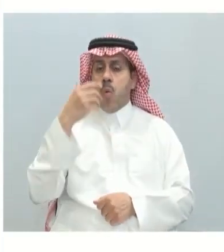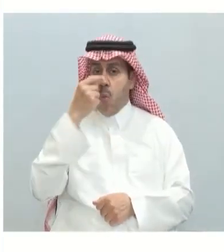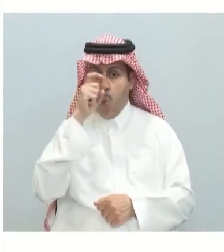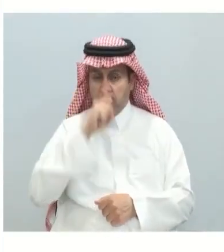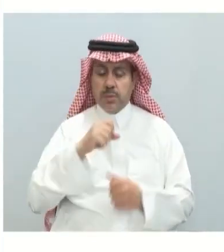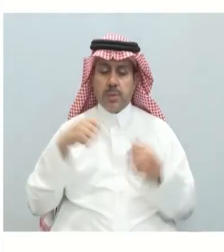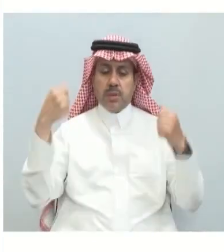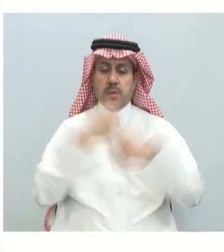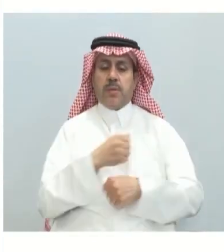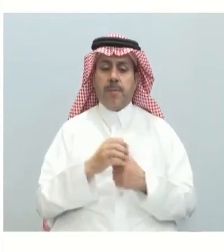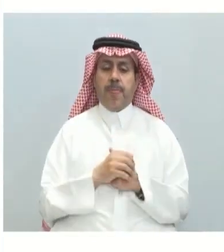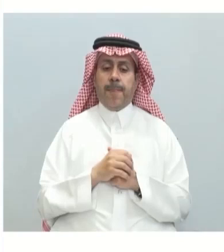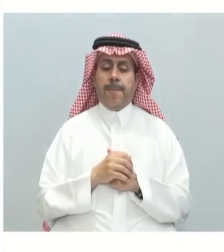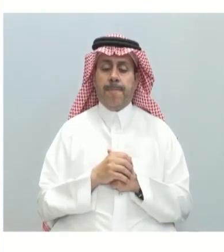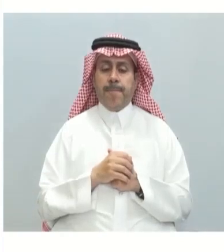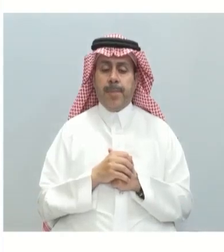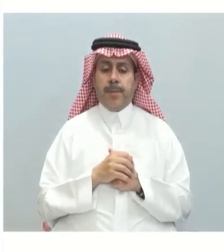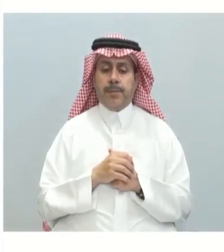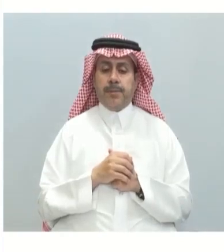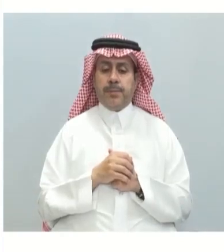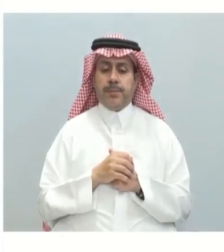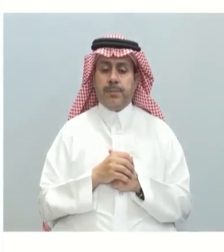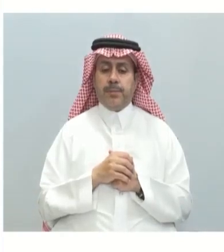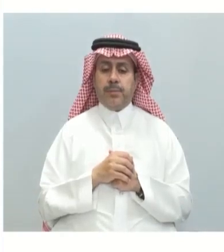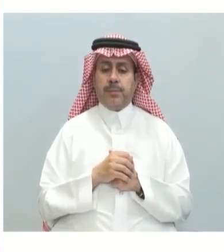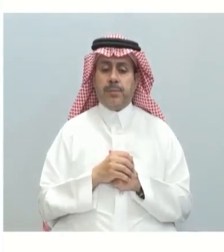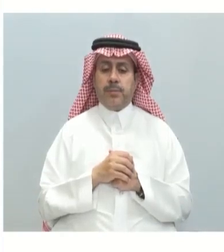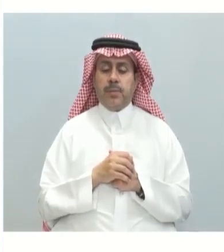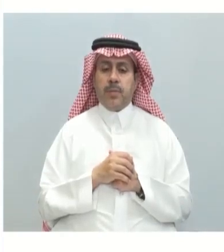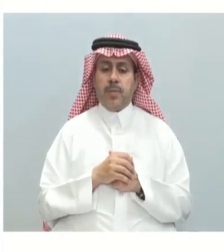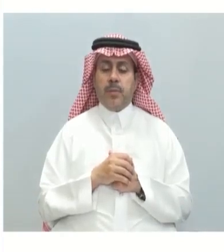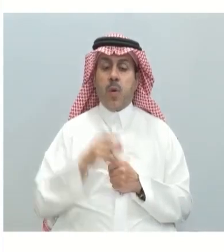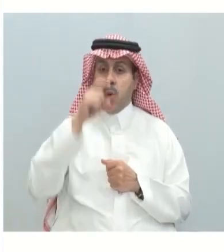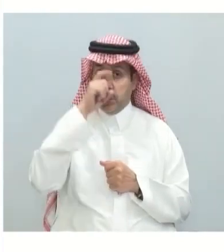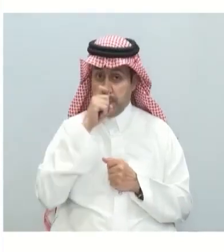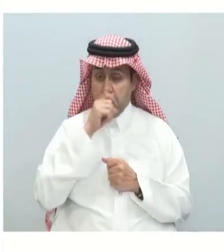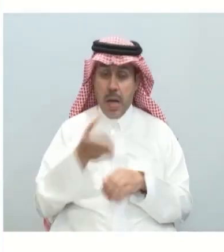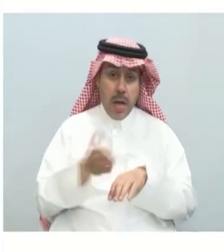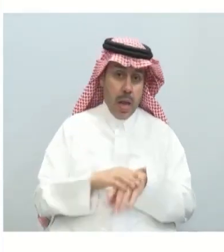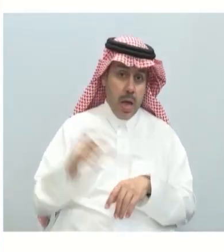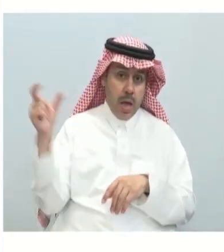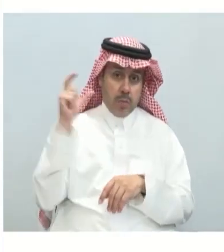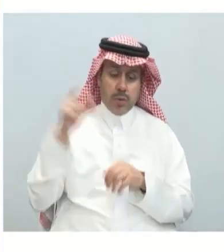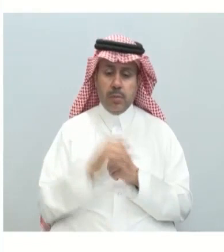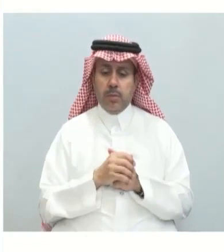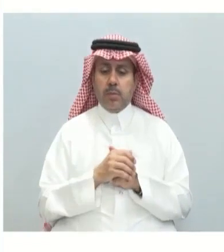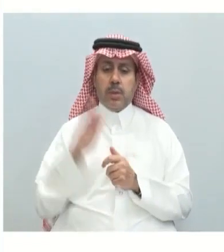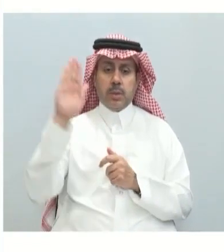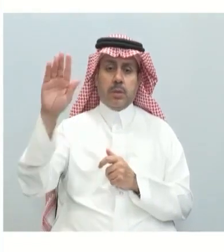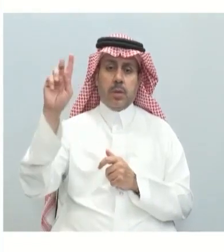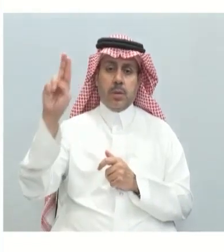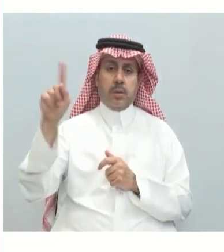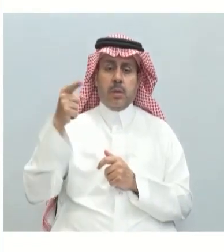بهذا اللباس لاجل ان نستر بها به العورات لذلك يجب على المسلم والمسلمه ستر